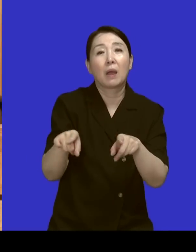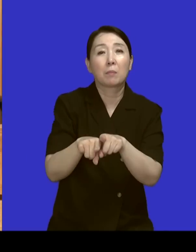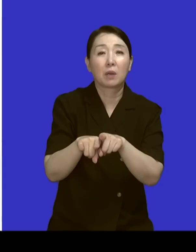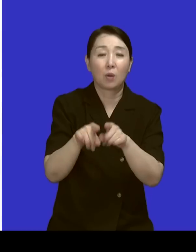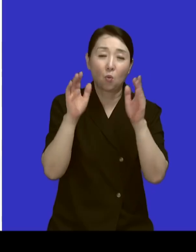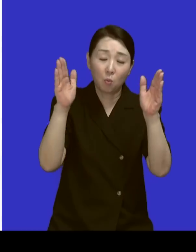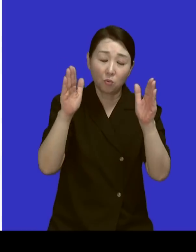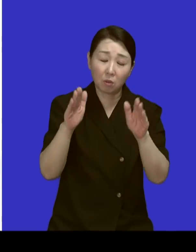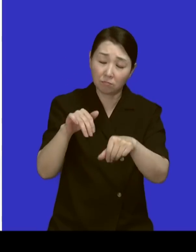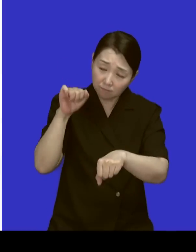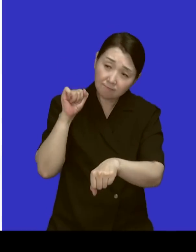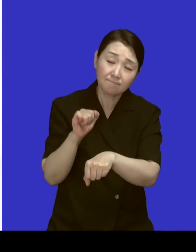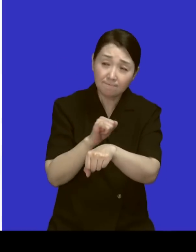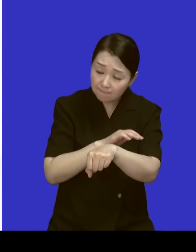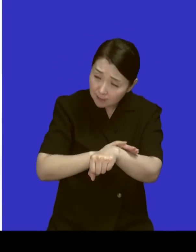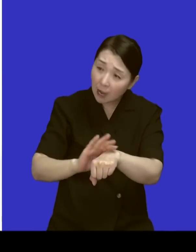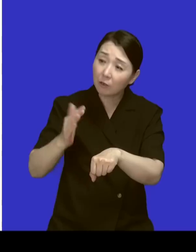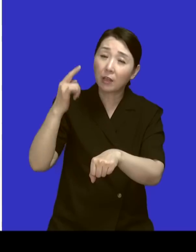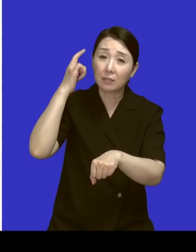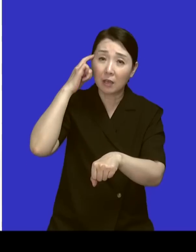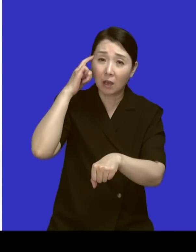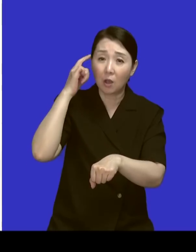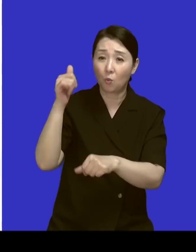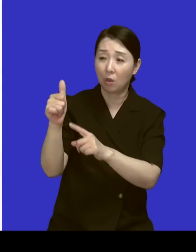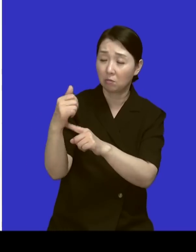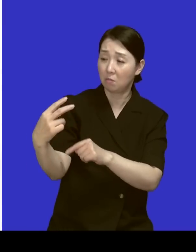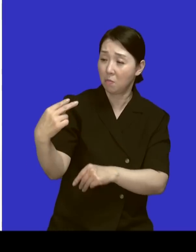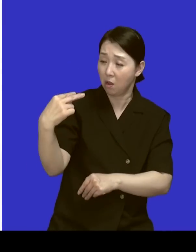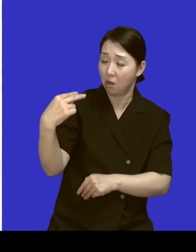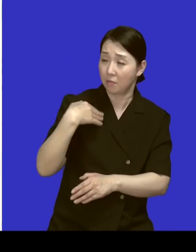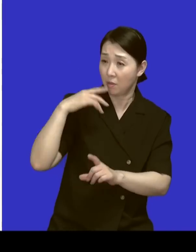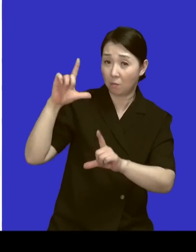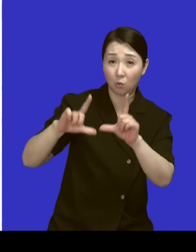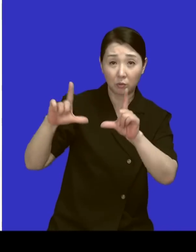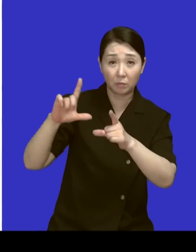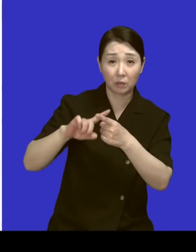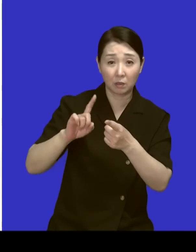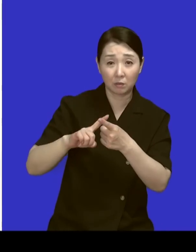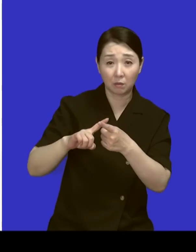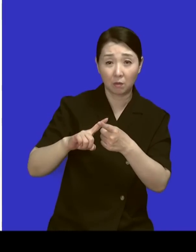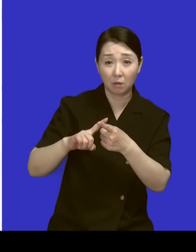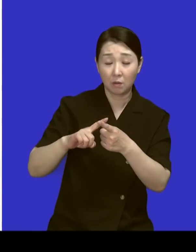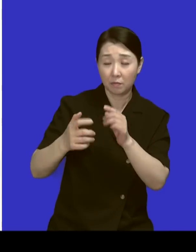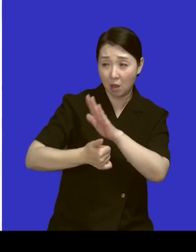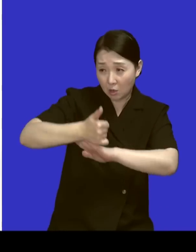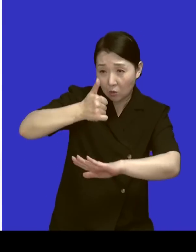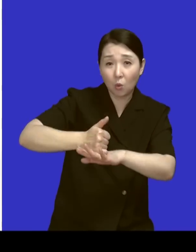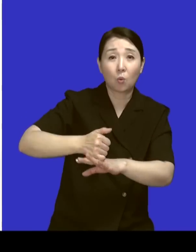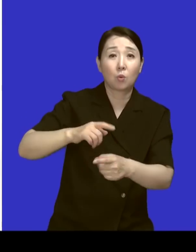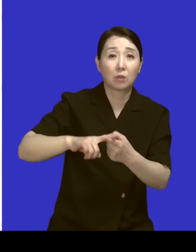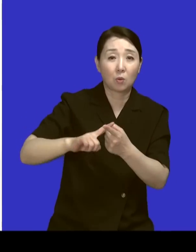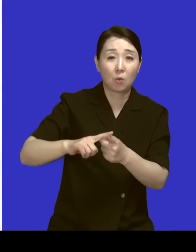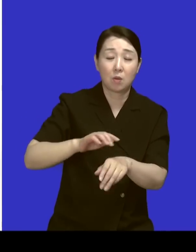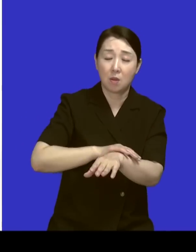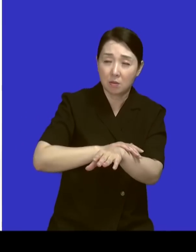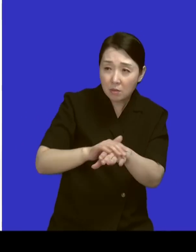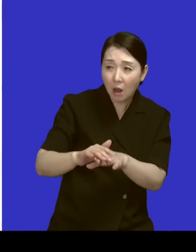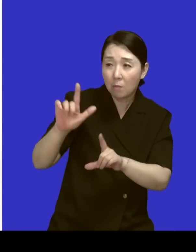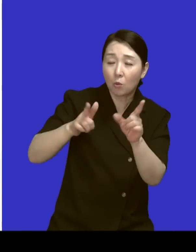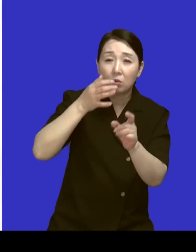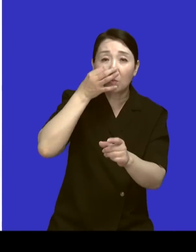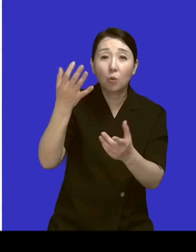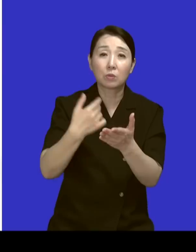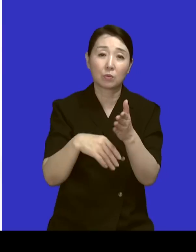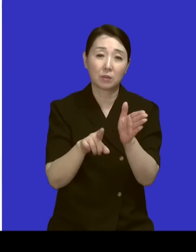오히려 잘 됐다고 생각했어요. 아. 그 친구가 바라보는 제 모습을 더 성공적이고 더 잘하는 모습을